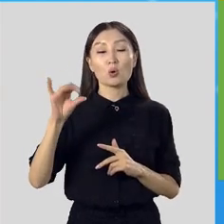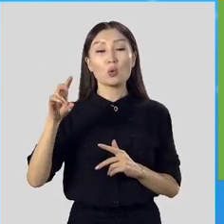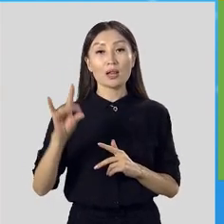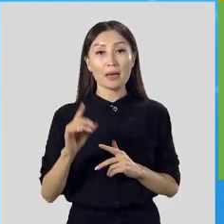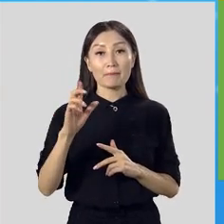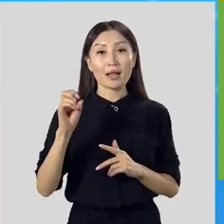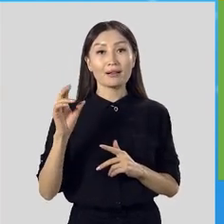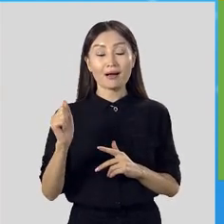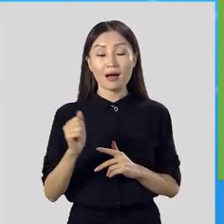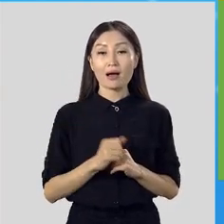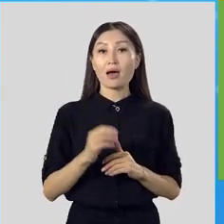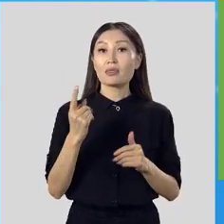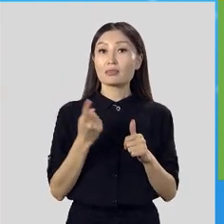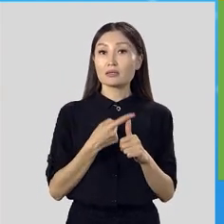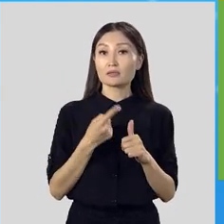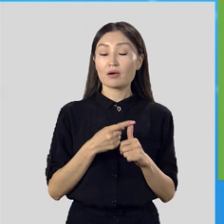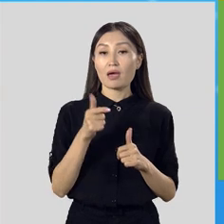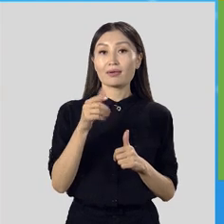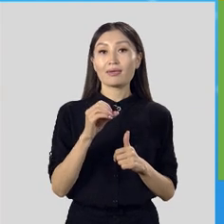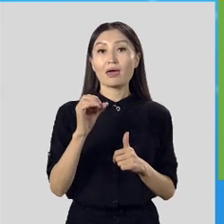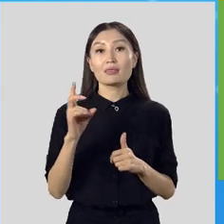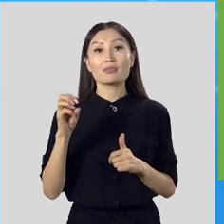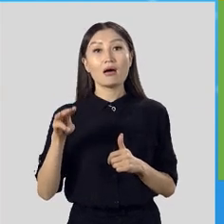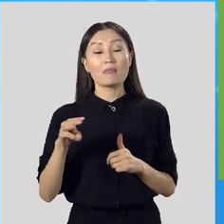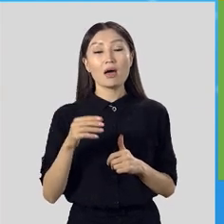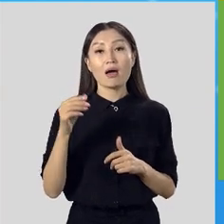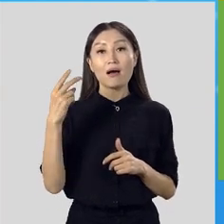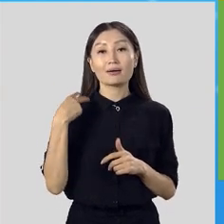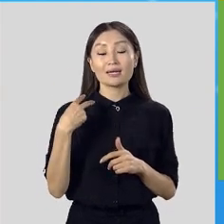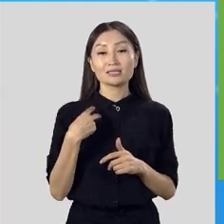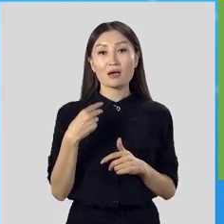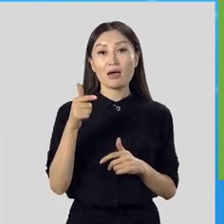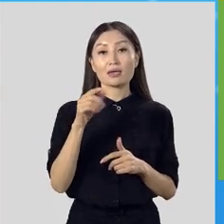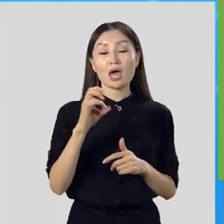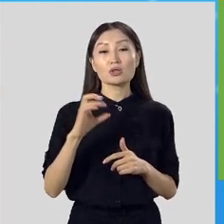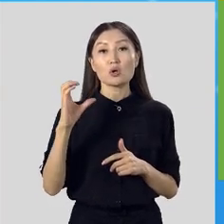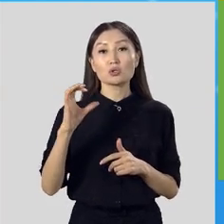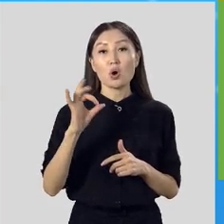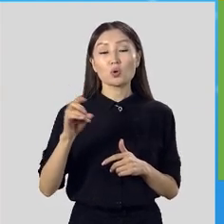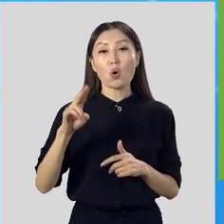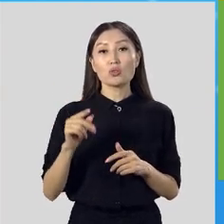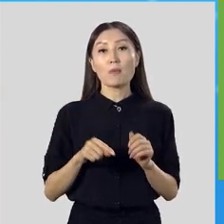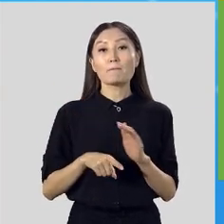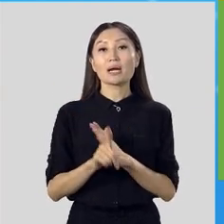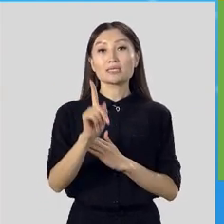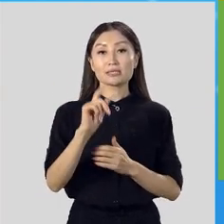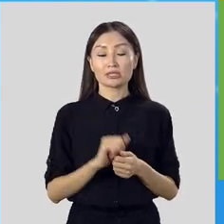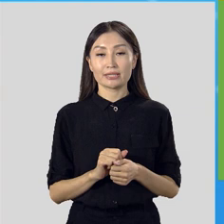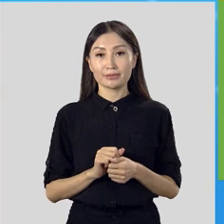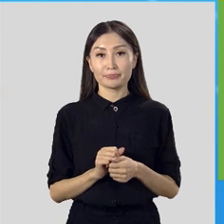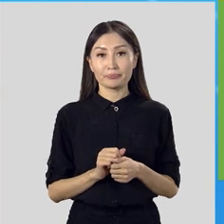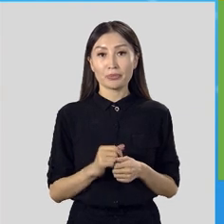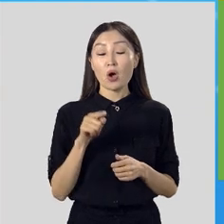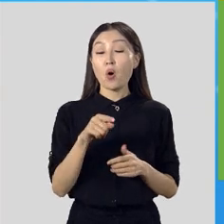белка фермента, назвали геном, от греческого «генос» – род происхождения.